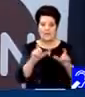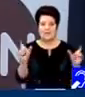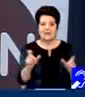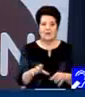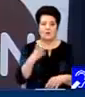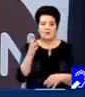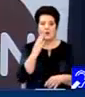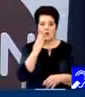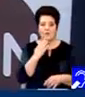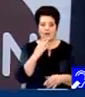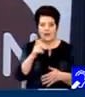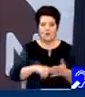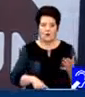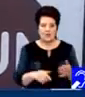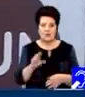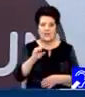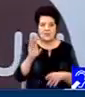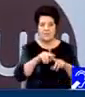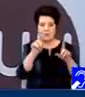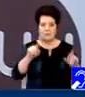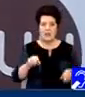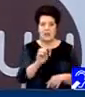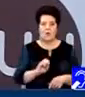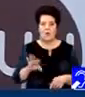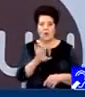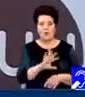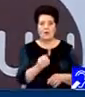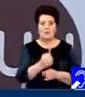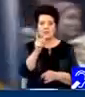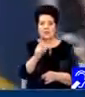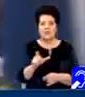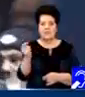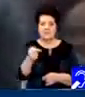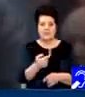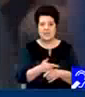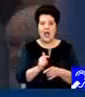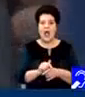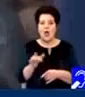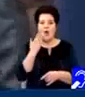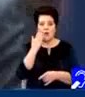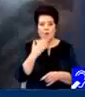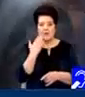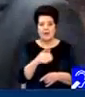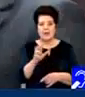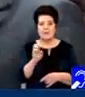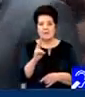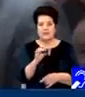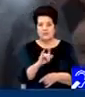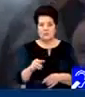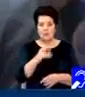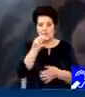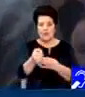în România, despre recunoașterea diplomelor în Europa și despre cetățenia română. După ce și-a ținut discursul, Băsescu a răspuns